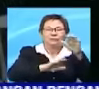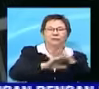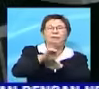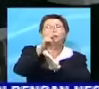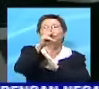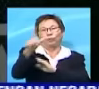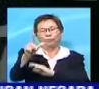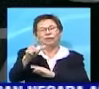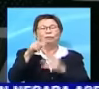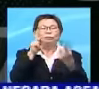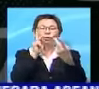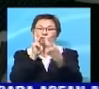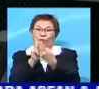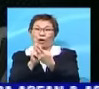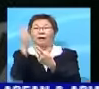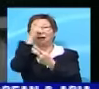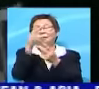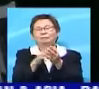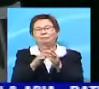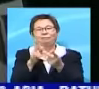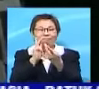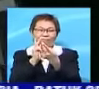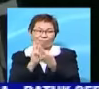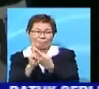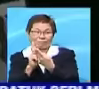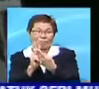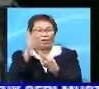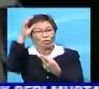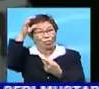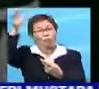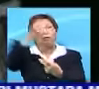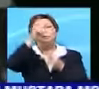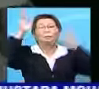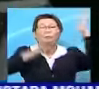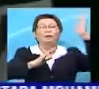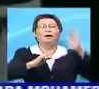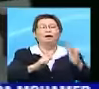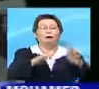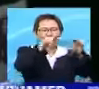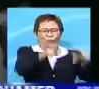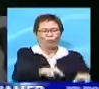dengan inisiatif kerajaan dalam mengamalkan konsep Satu Malaysia, rakyat